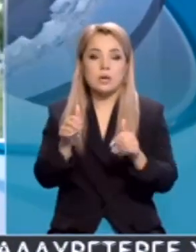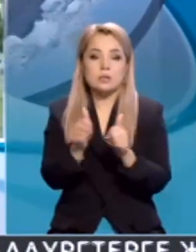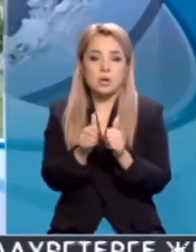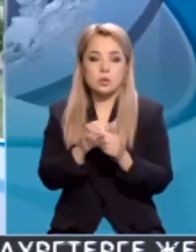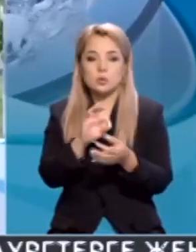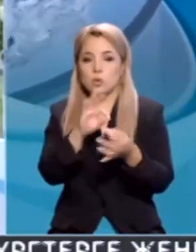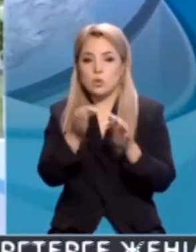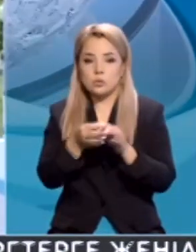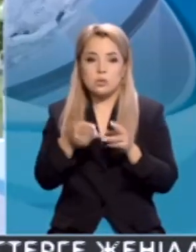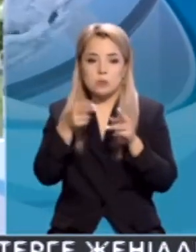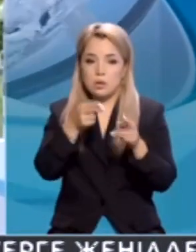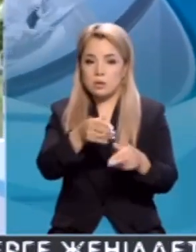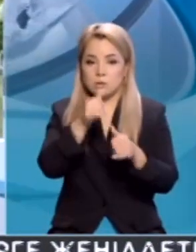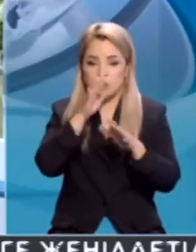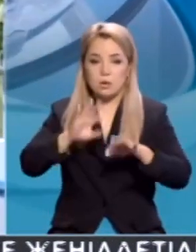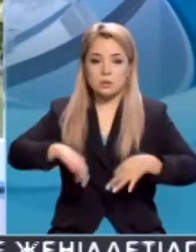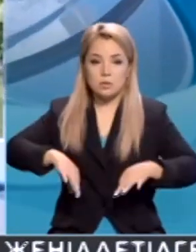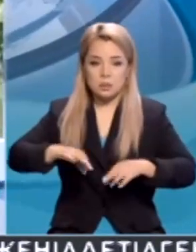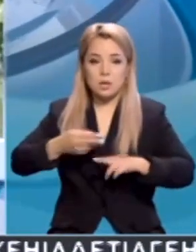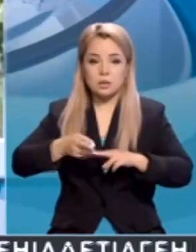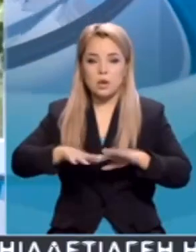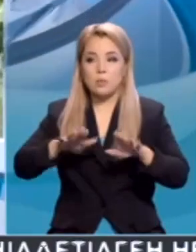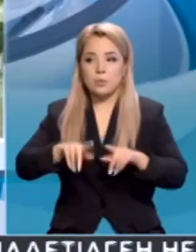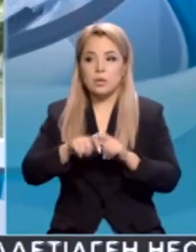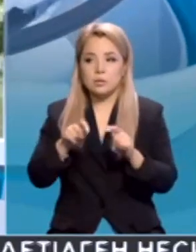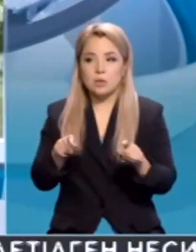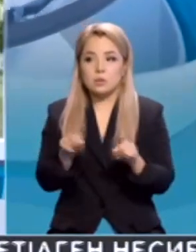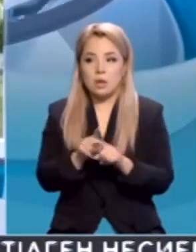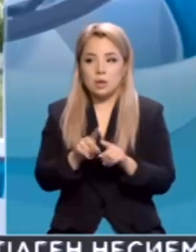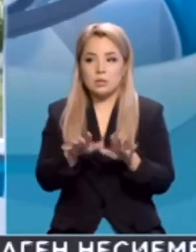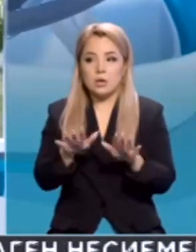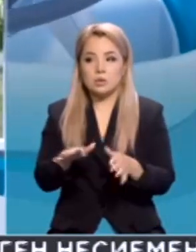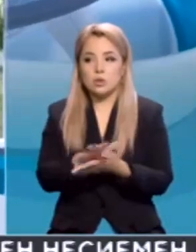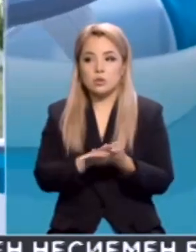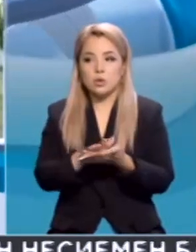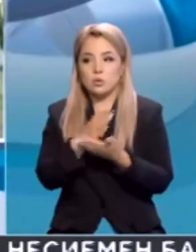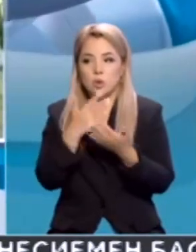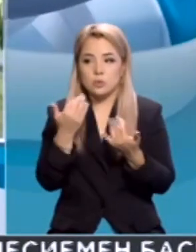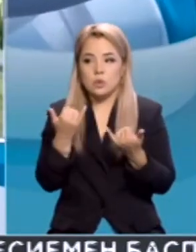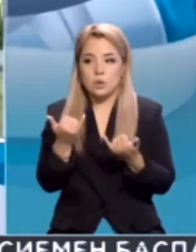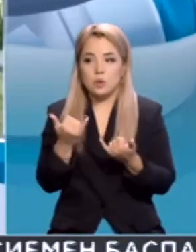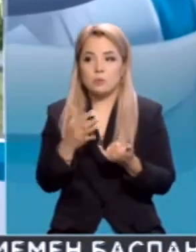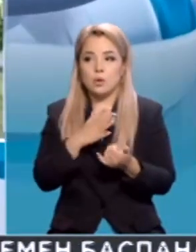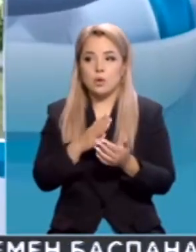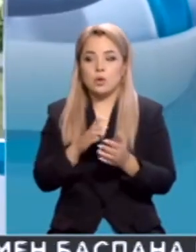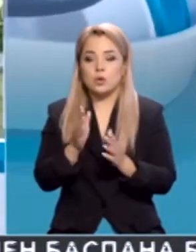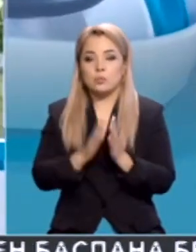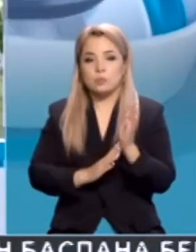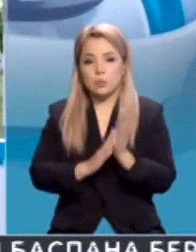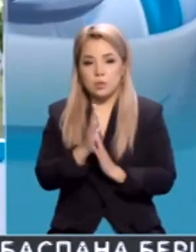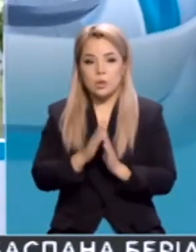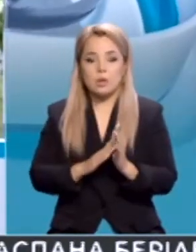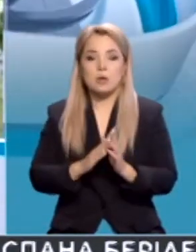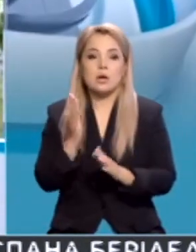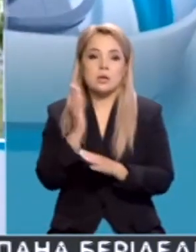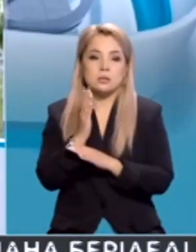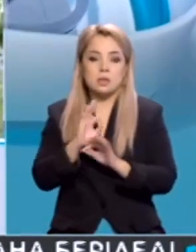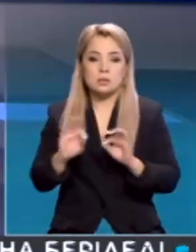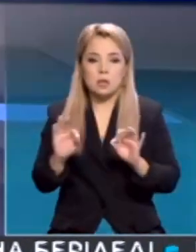күрделенген. Жану ашық күйде орын алып жатқан жоқ. Бұталар мен шөптер бықсып